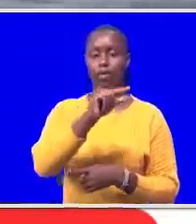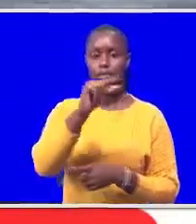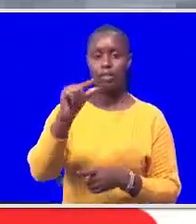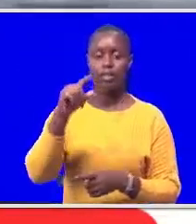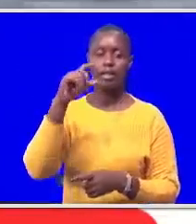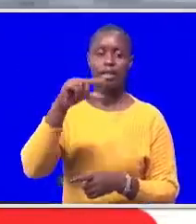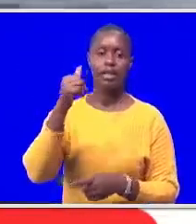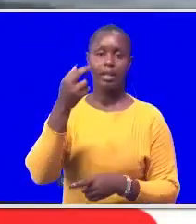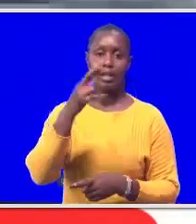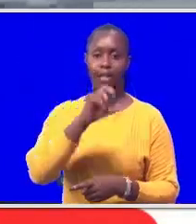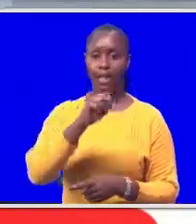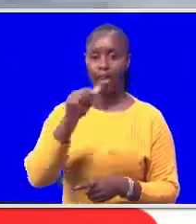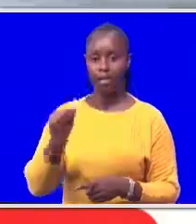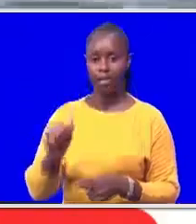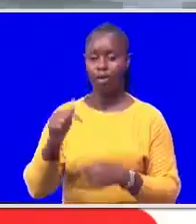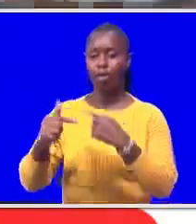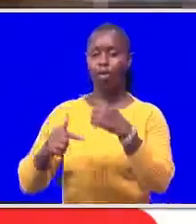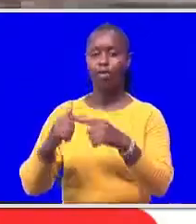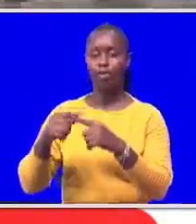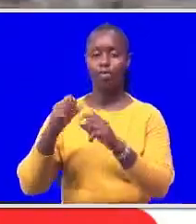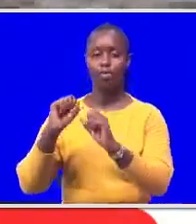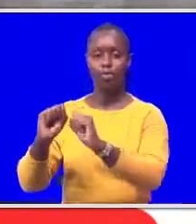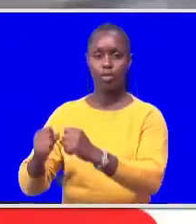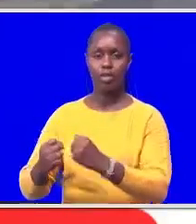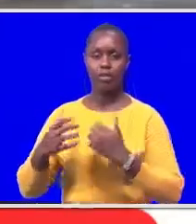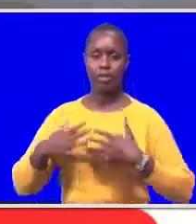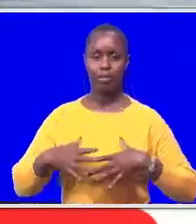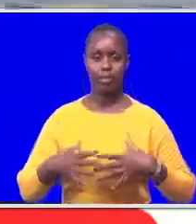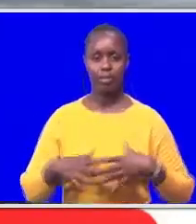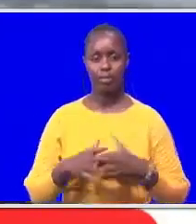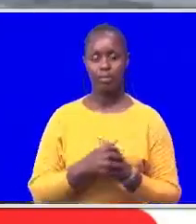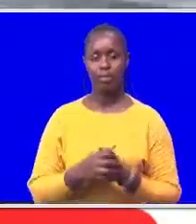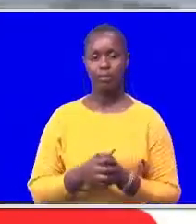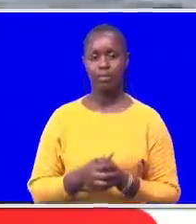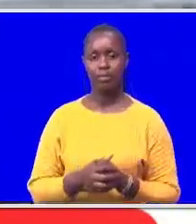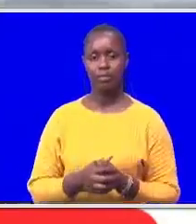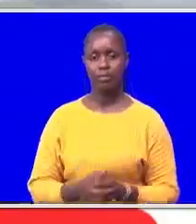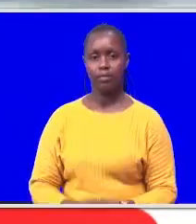River zikiendelea na shughuli ya uokoaji.